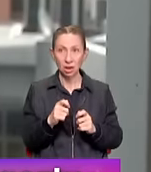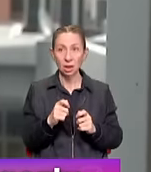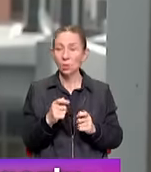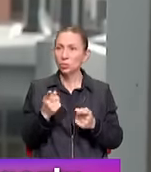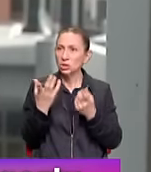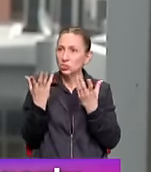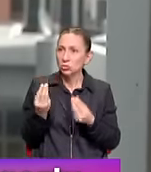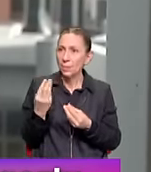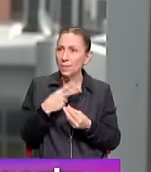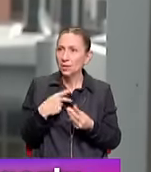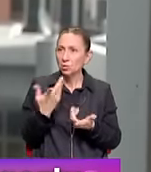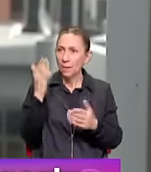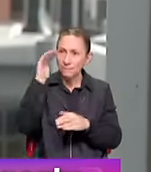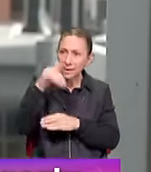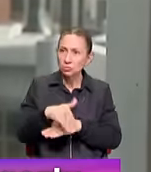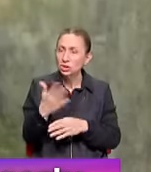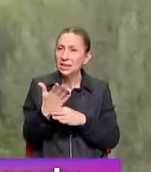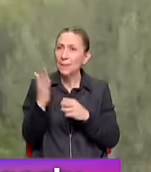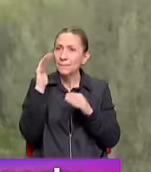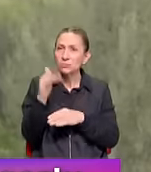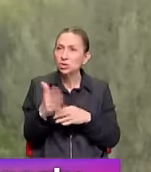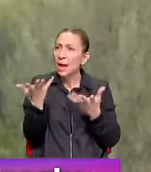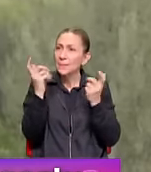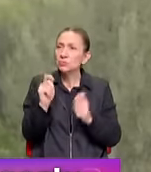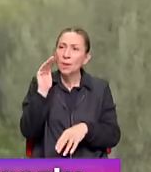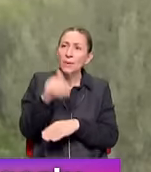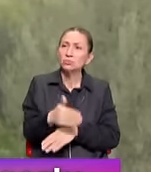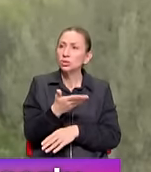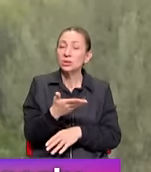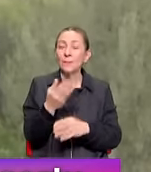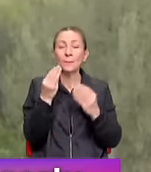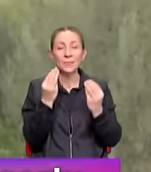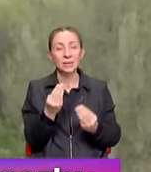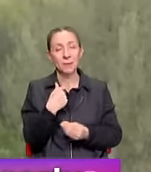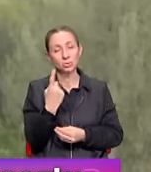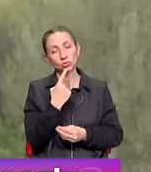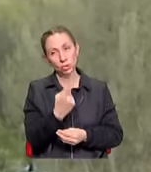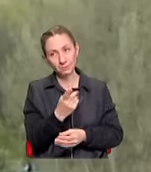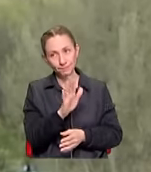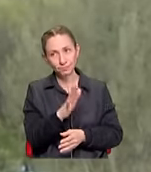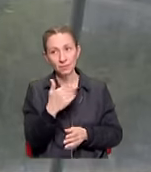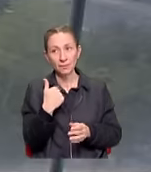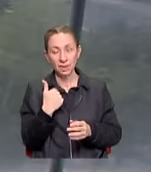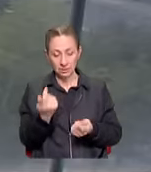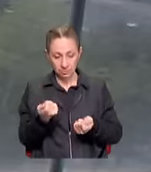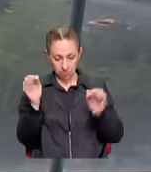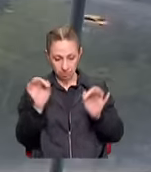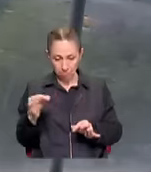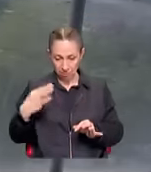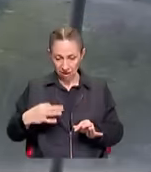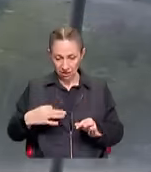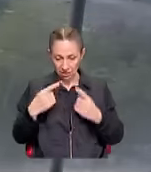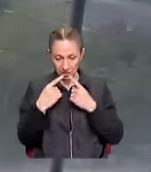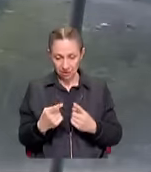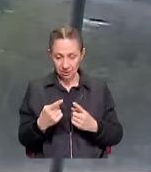nasıl olmuş bu belediyeler, nasıl bu kadar batmış? Niye batmış? Ne yapılmış da batmış? Ya bakın bir şey söyleyeyim. Biz gelir gelmez pazartesi